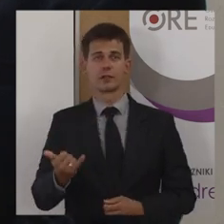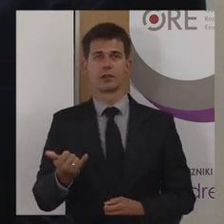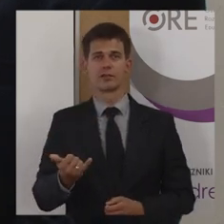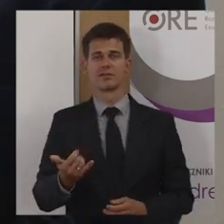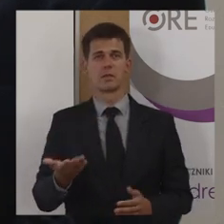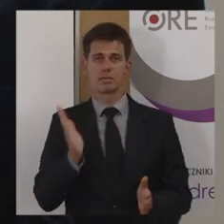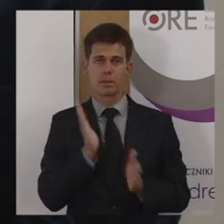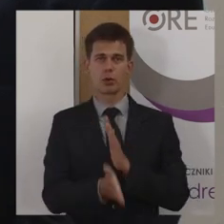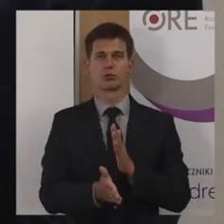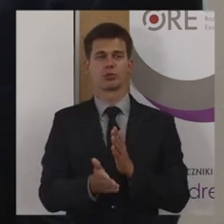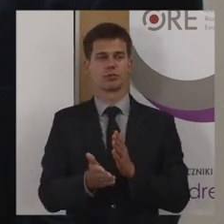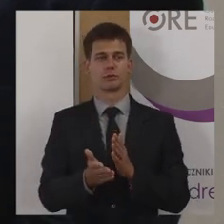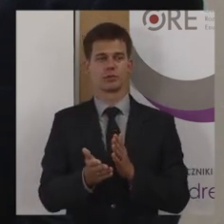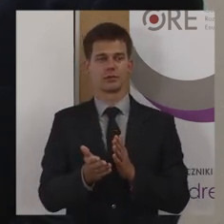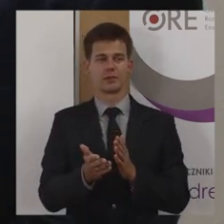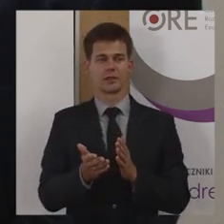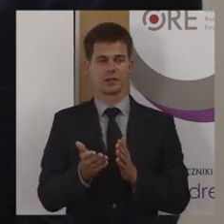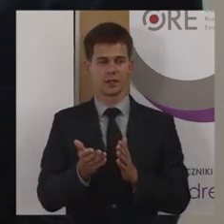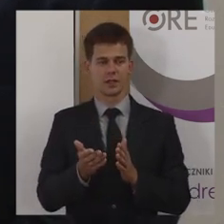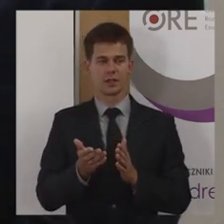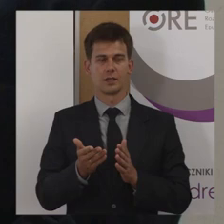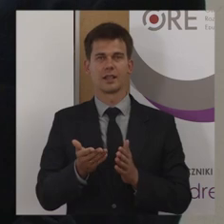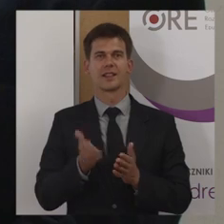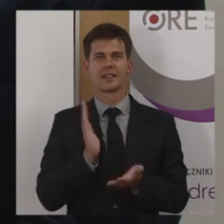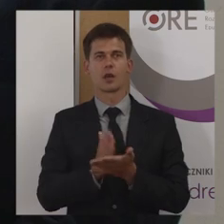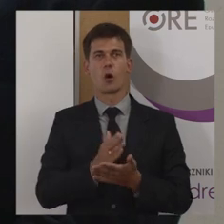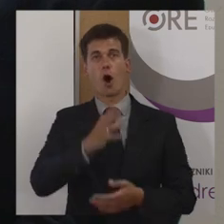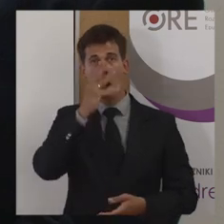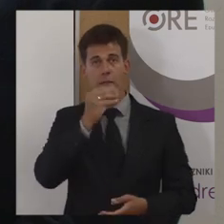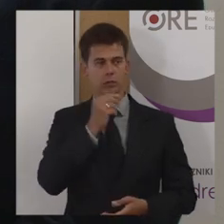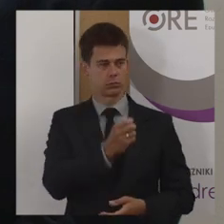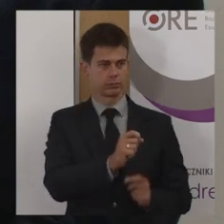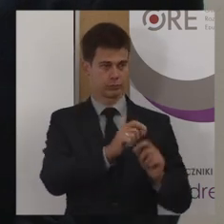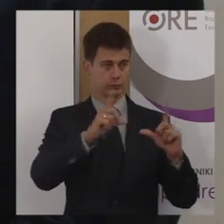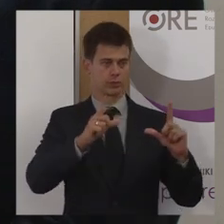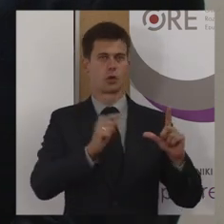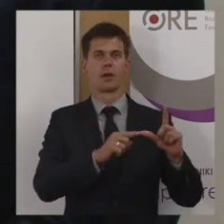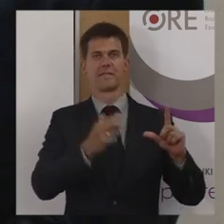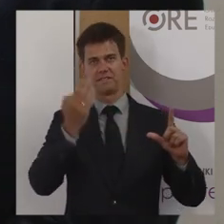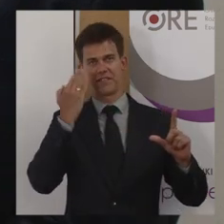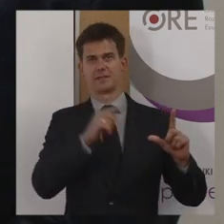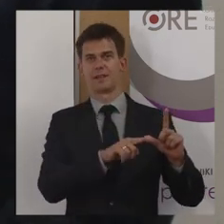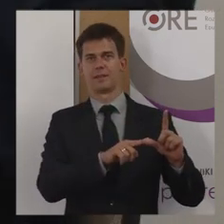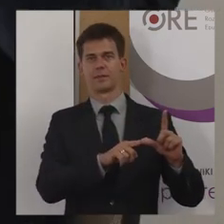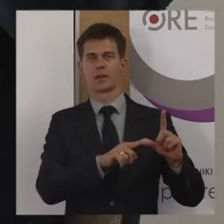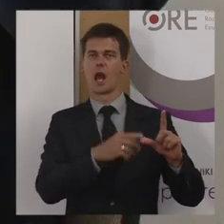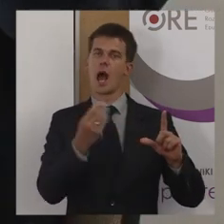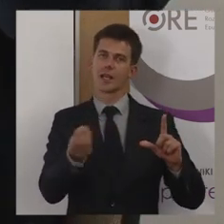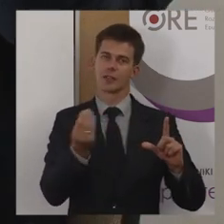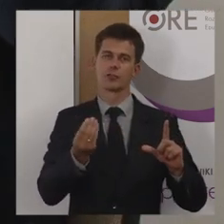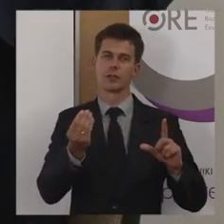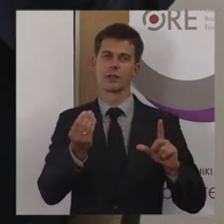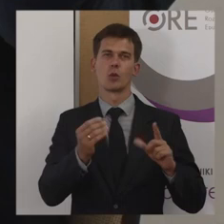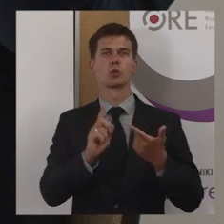bo po prostu to jest tylko coś wizualnego i tylko wizualne. Ale to jest jeden temat. Jeszcze ja bym chciał